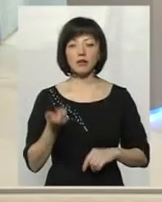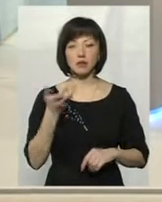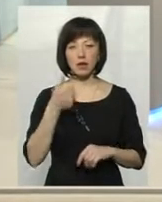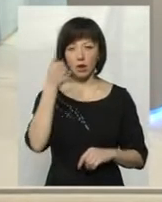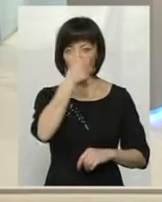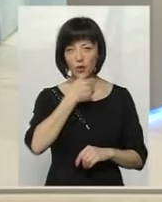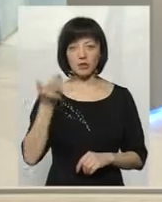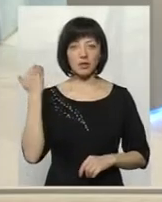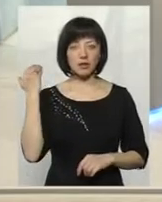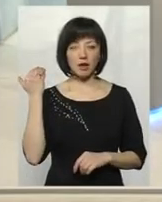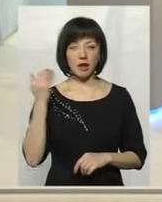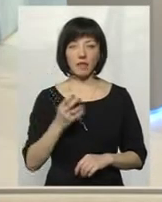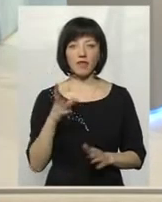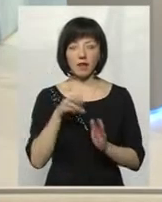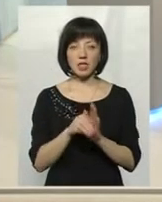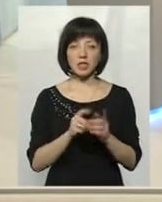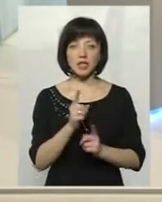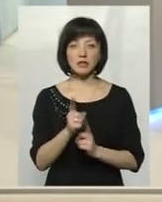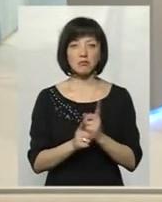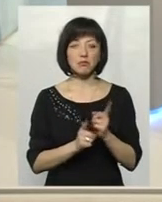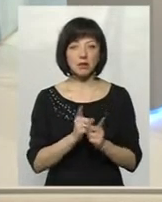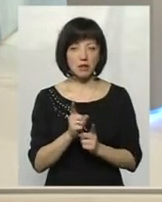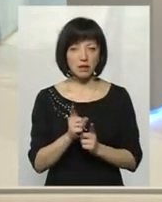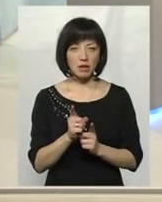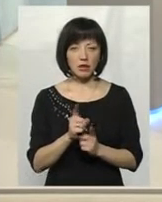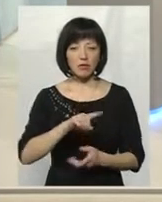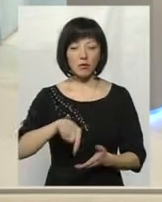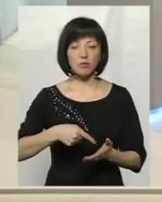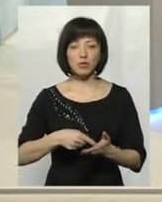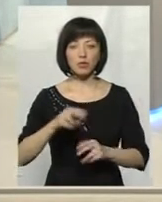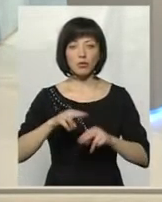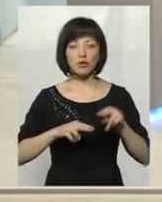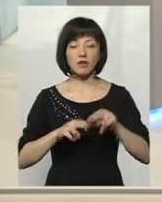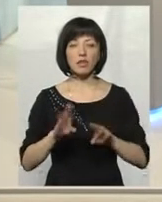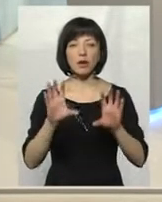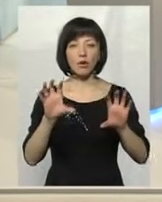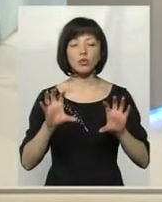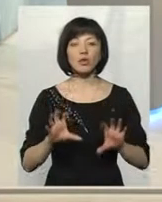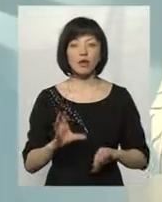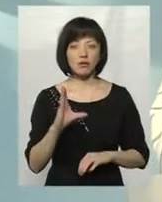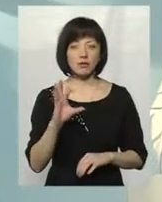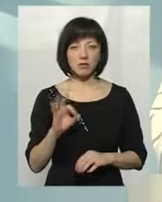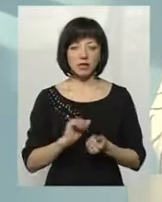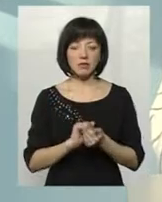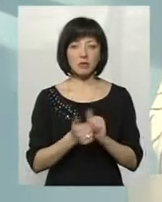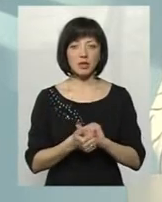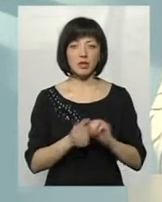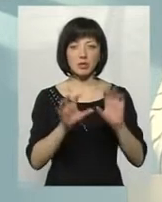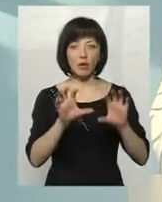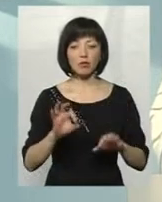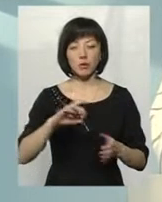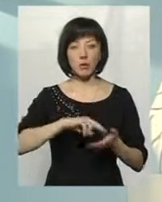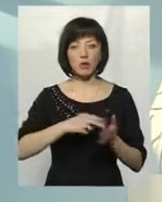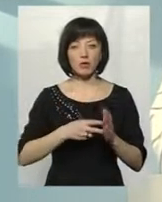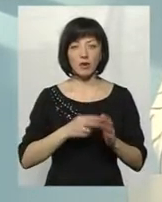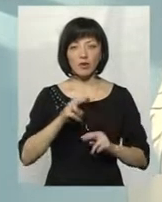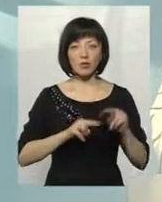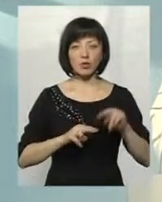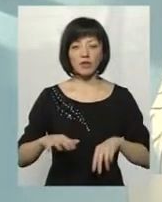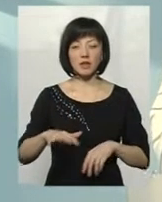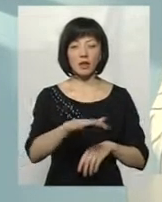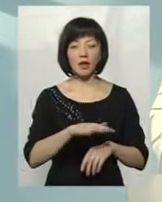назад внесла суттєві зміни в містобудівне законодавство і замінили закон про планування і забудову